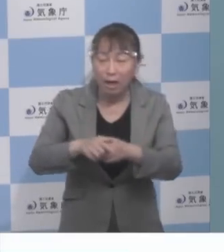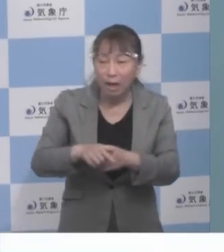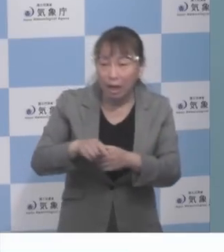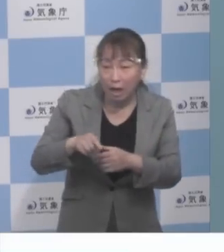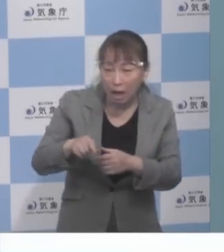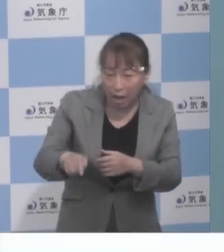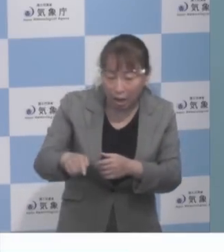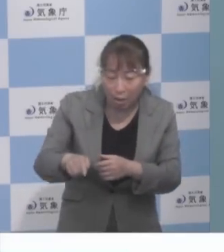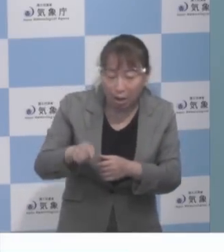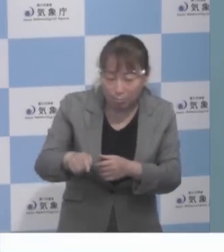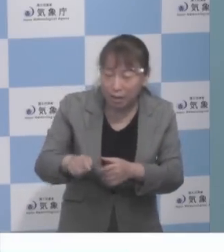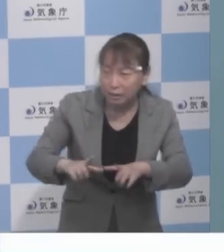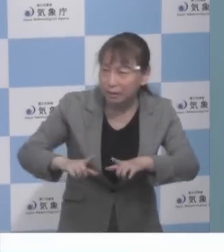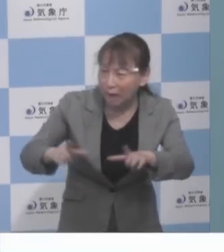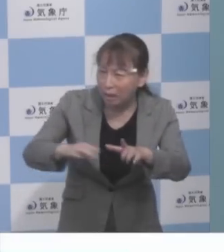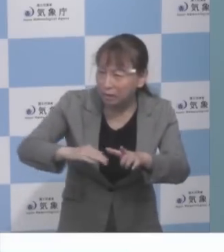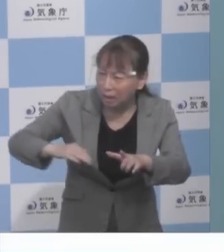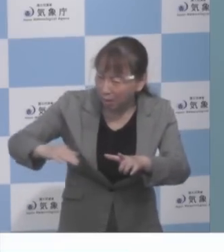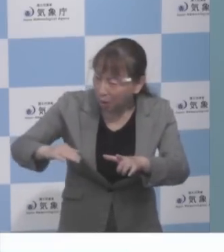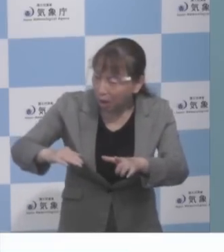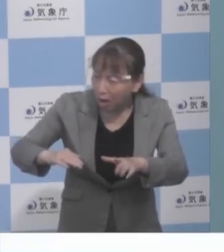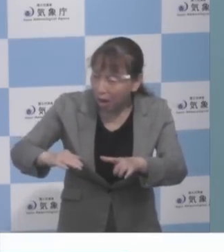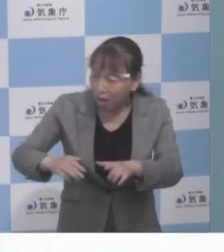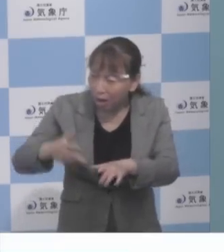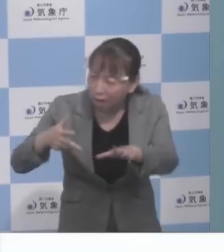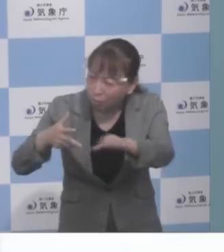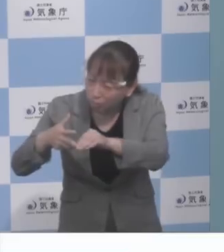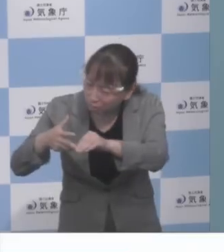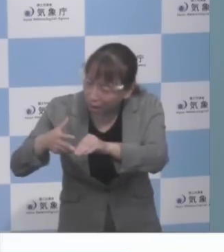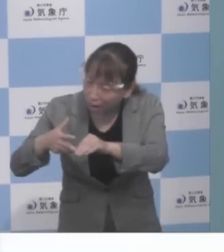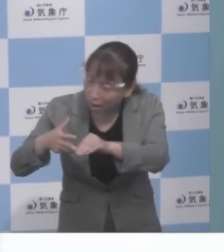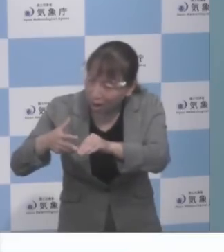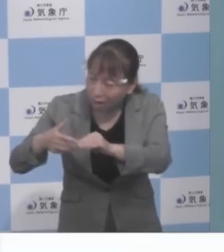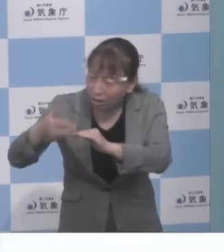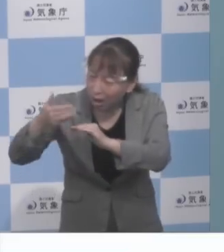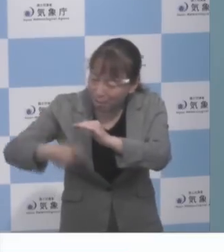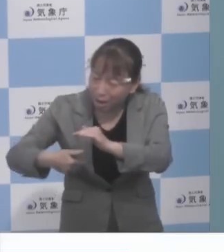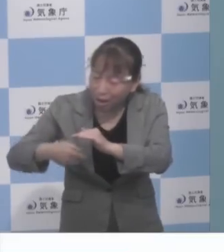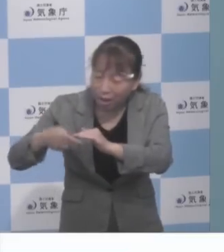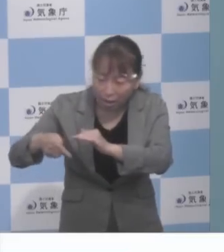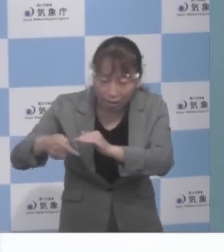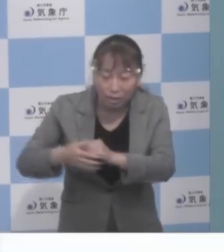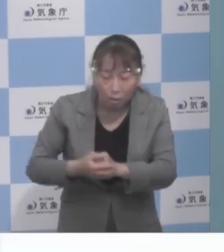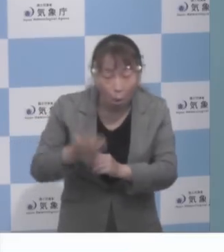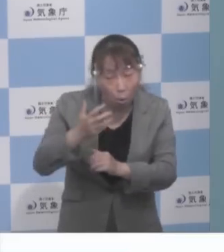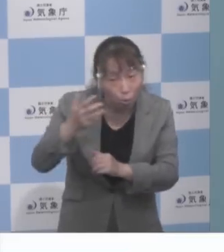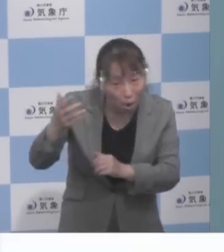はりこれも東側から見ているカメラの映像です。で、おそらく